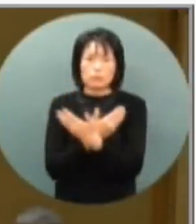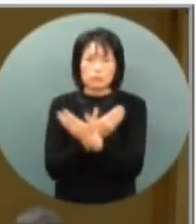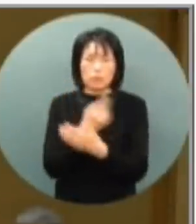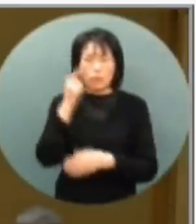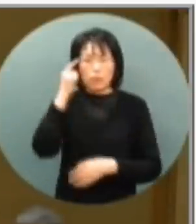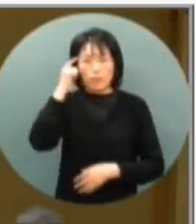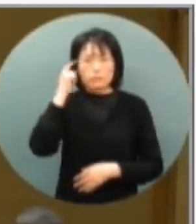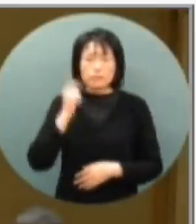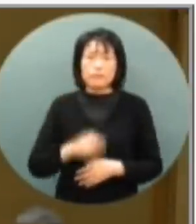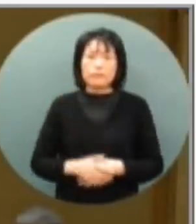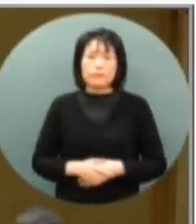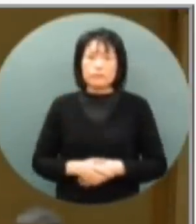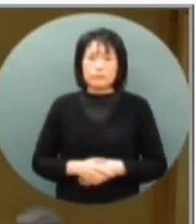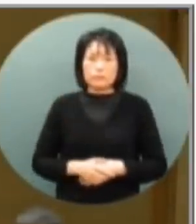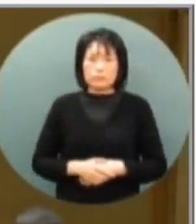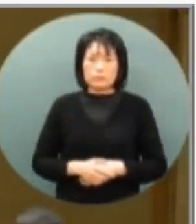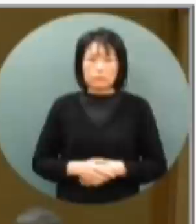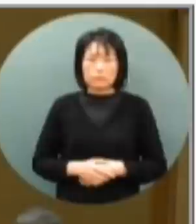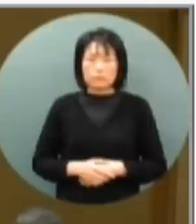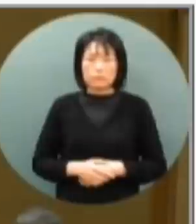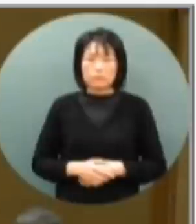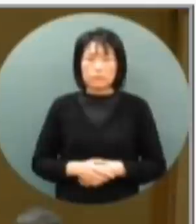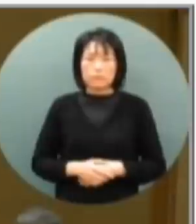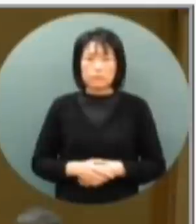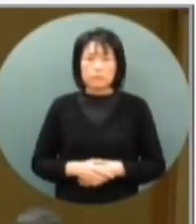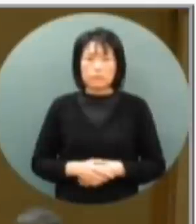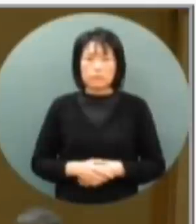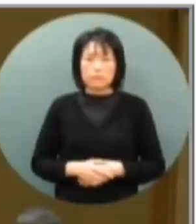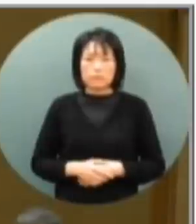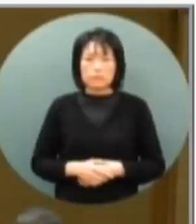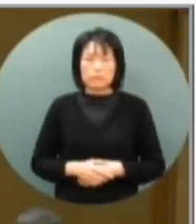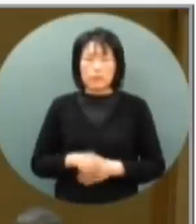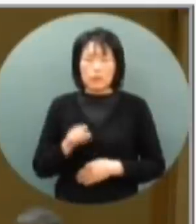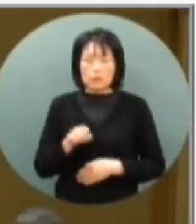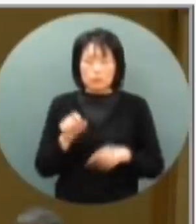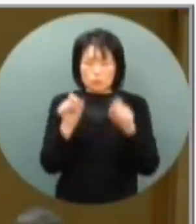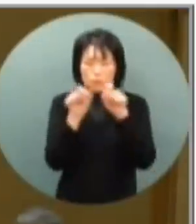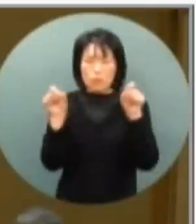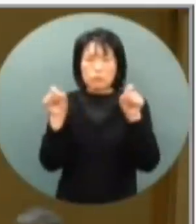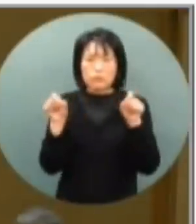は思っています。確かにこの問題は